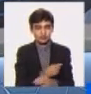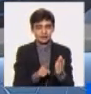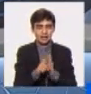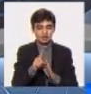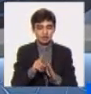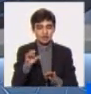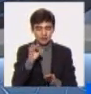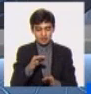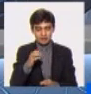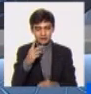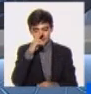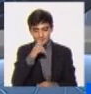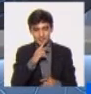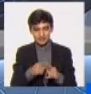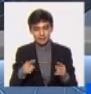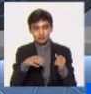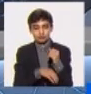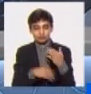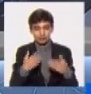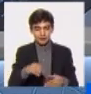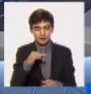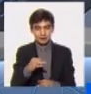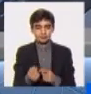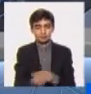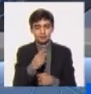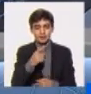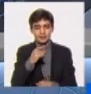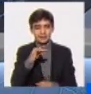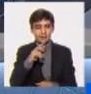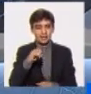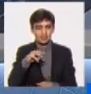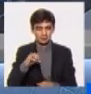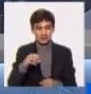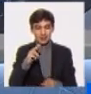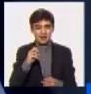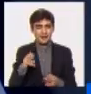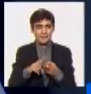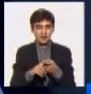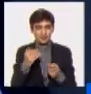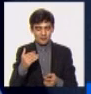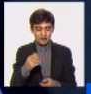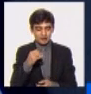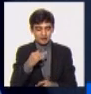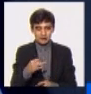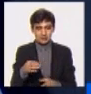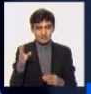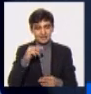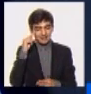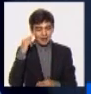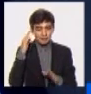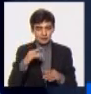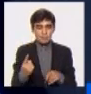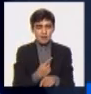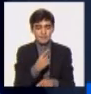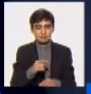началось спустя всего 2 месяца после обнаружения генетической последовательности коронавируса. Между тем, в Китае впервые